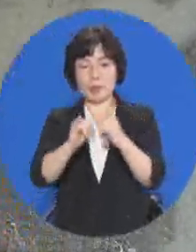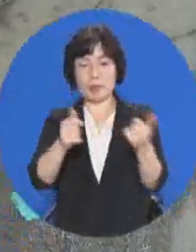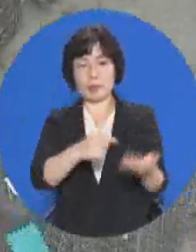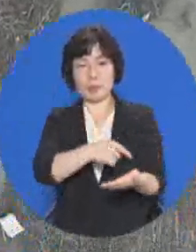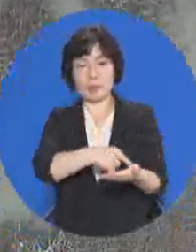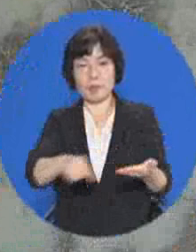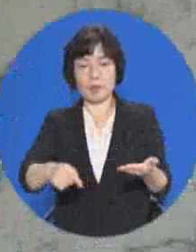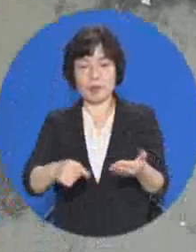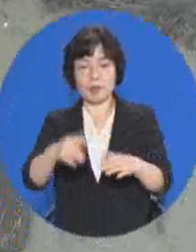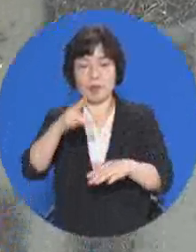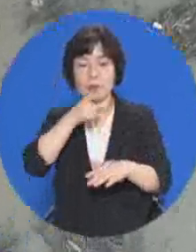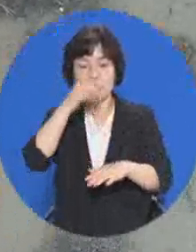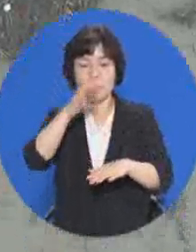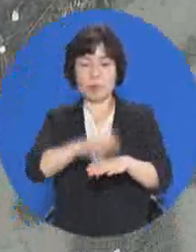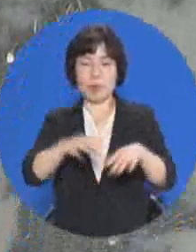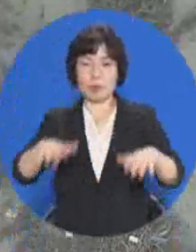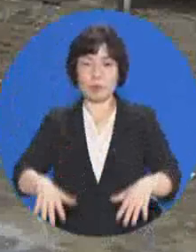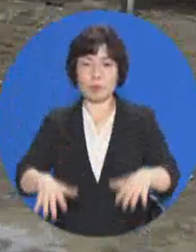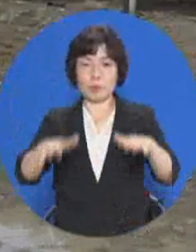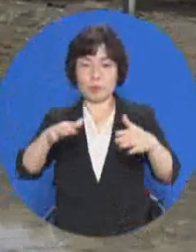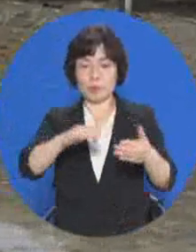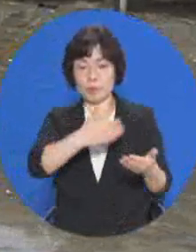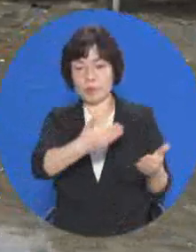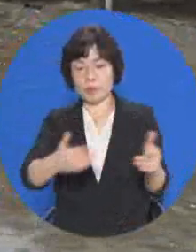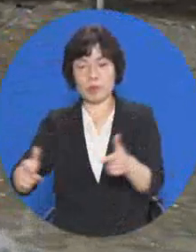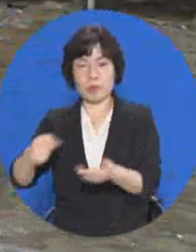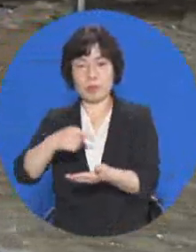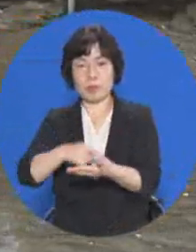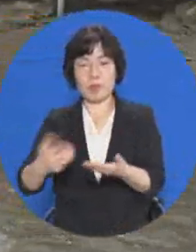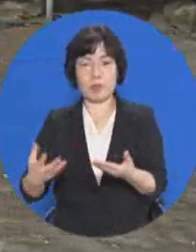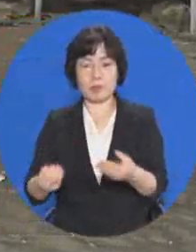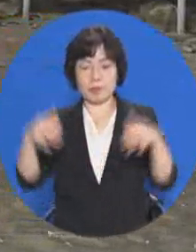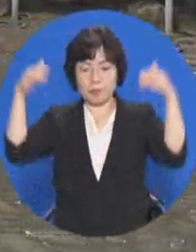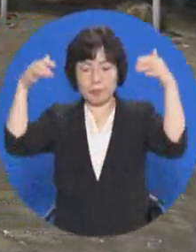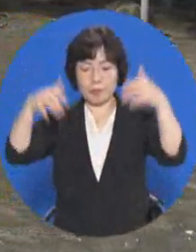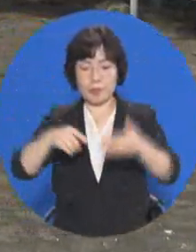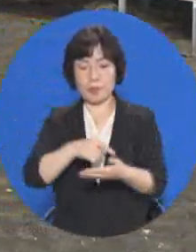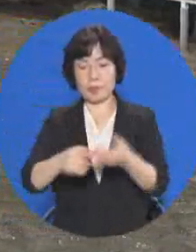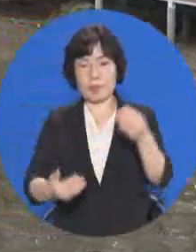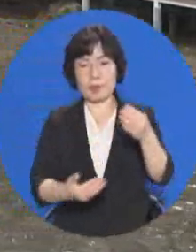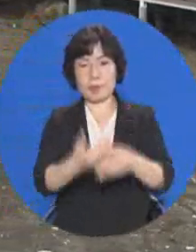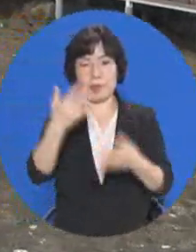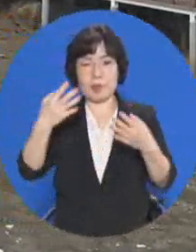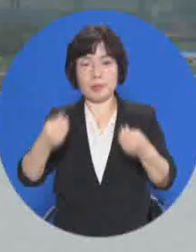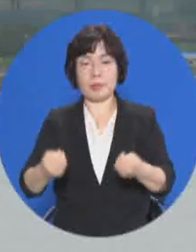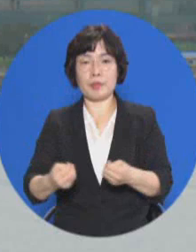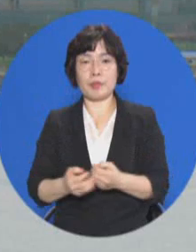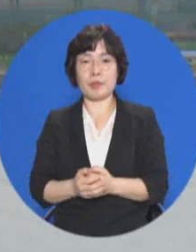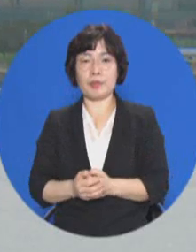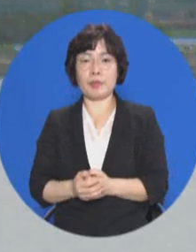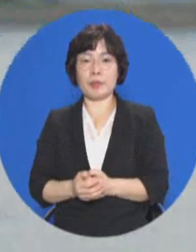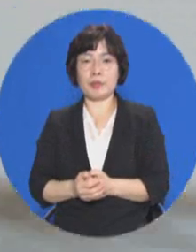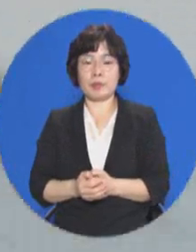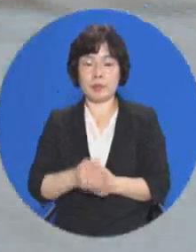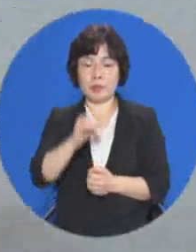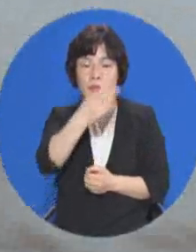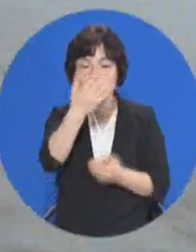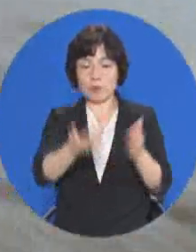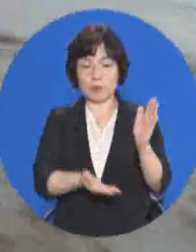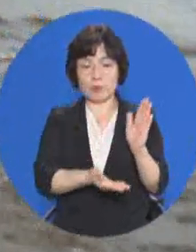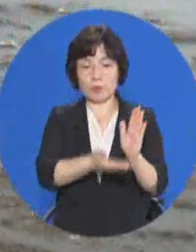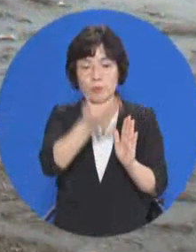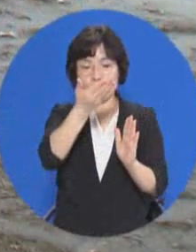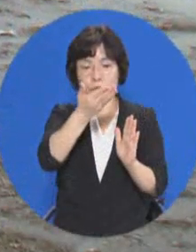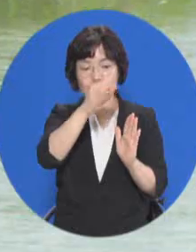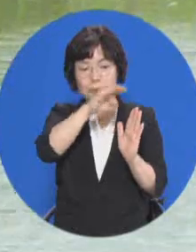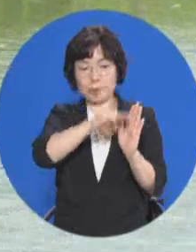변 오니 침수되고 하천 제방 이 유실되는 등 집중 호우로 인한 피해가 속출 했던 전남 영산강 상류 를 할